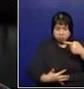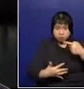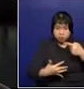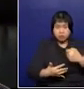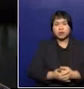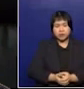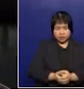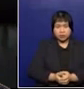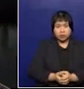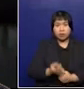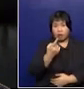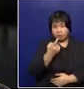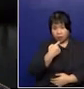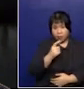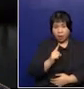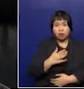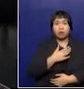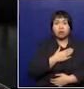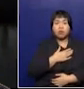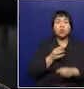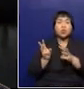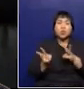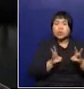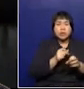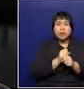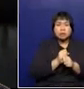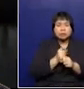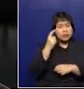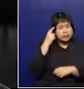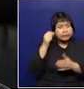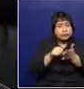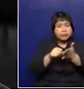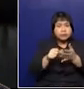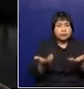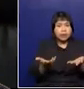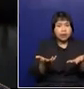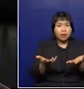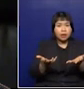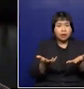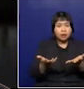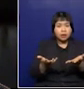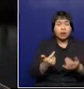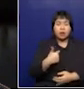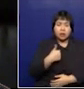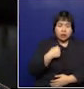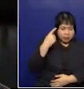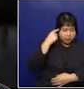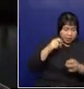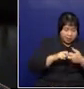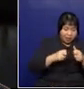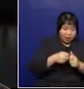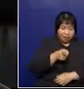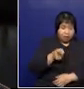มันจึงมาจบตรงที่ว่าแล้วเราจะหาทางออกยังไงฮะเราจะมีทางออกจากกับดักเหล่านี้ได้ยังไ